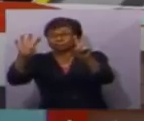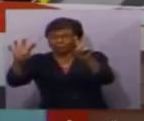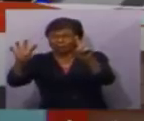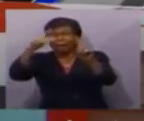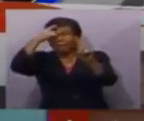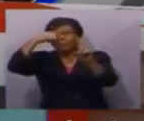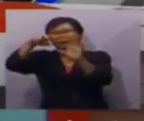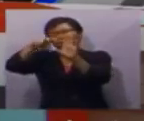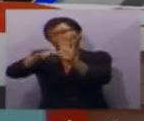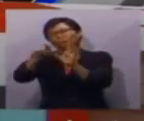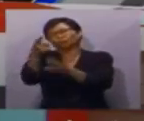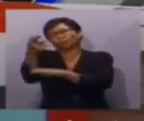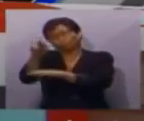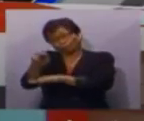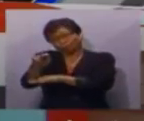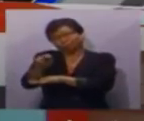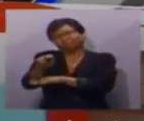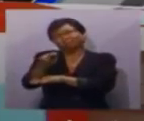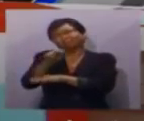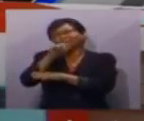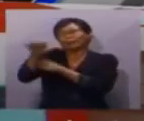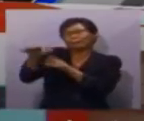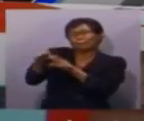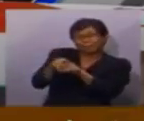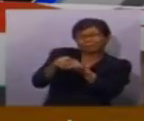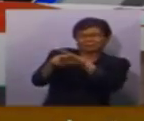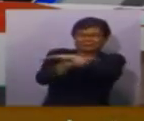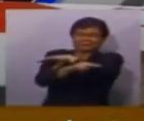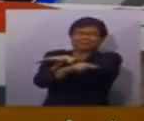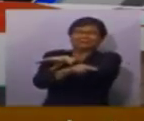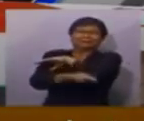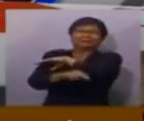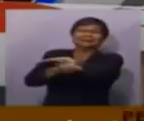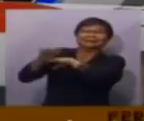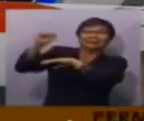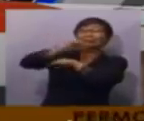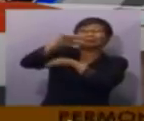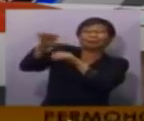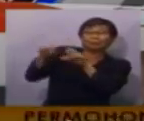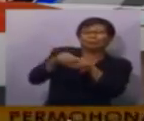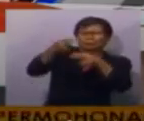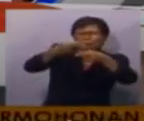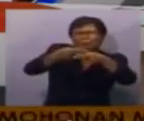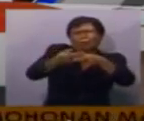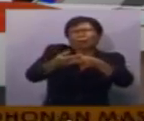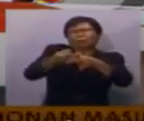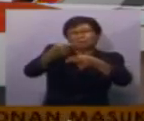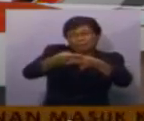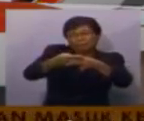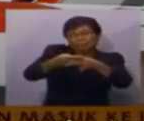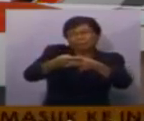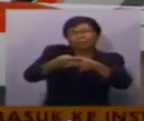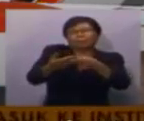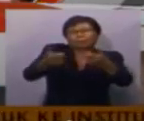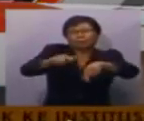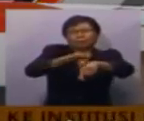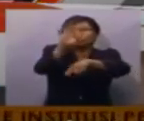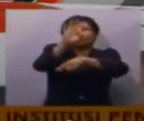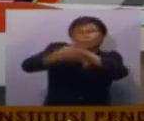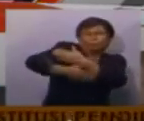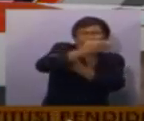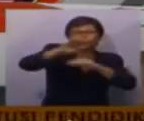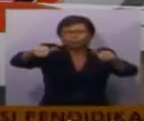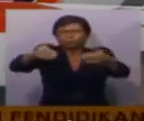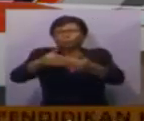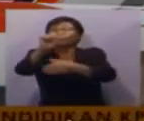1,394 bagi kerusi DUN tidak termasuk negeri Sabah. Proses penamaan berlangsung pada 9 pagi dan ditutup